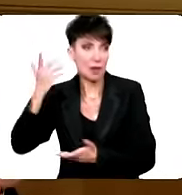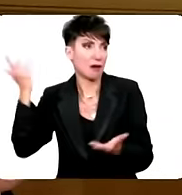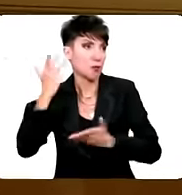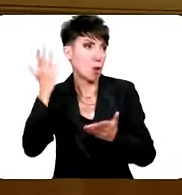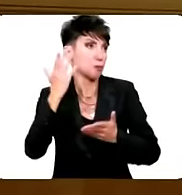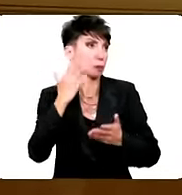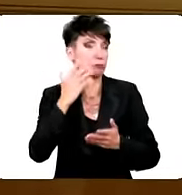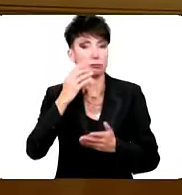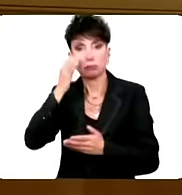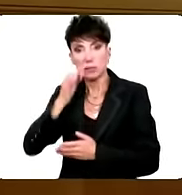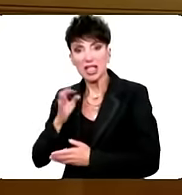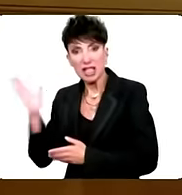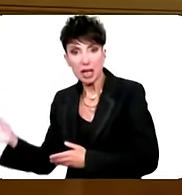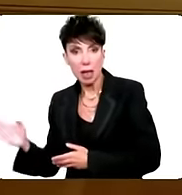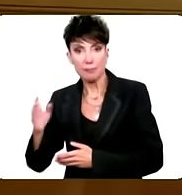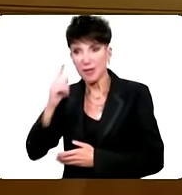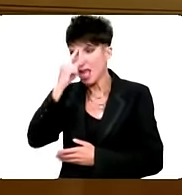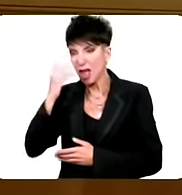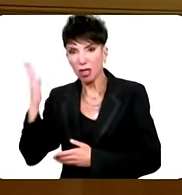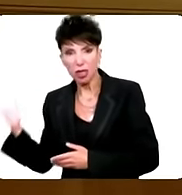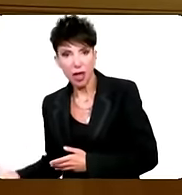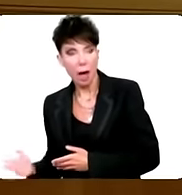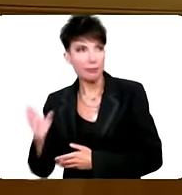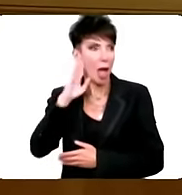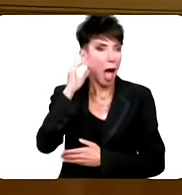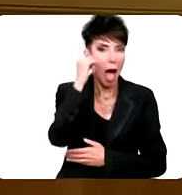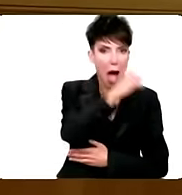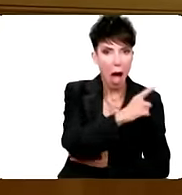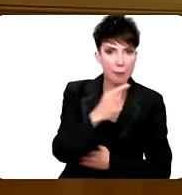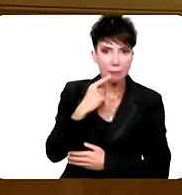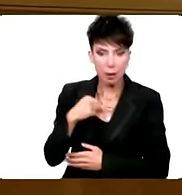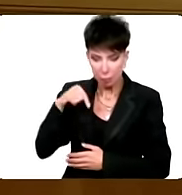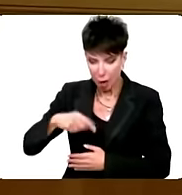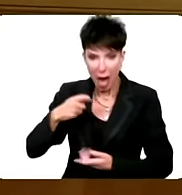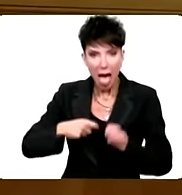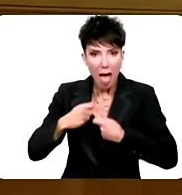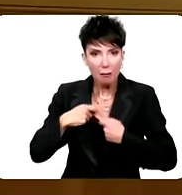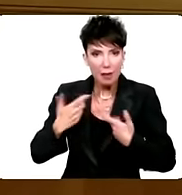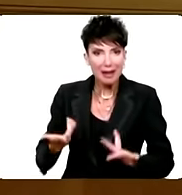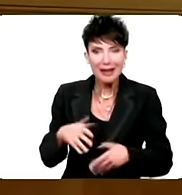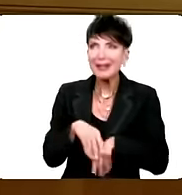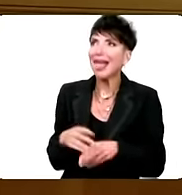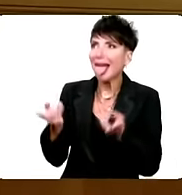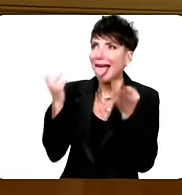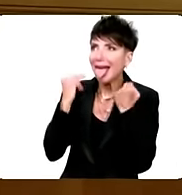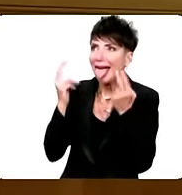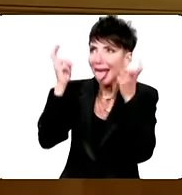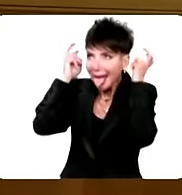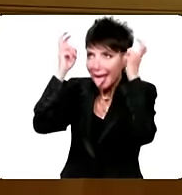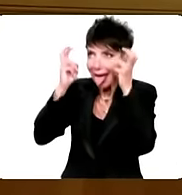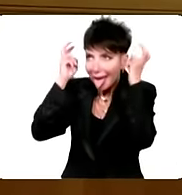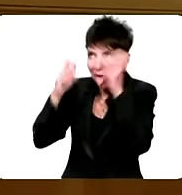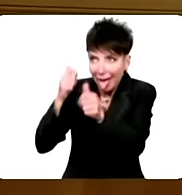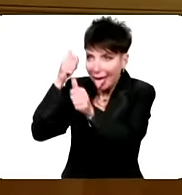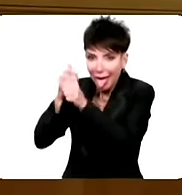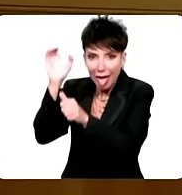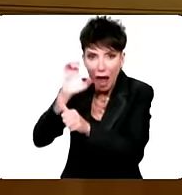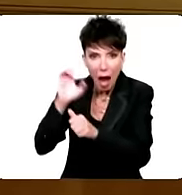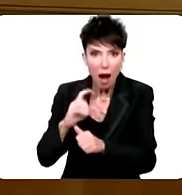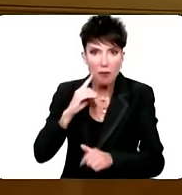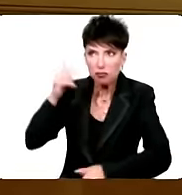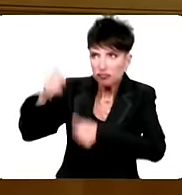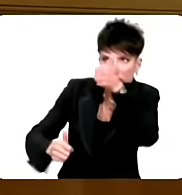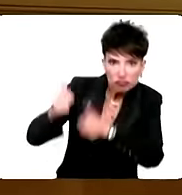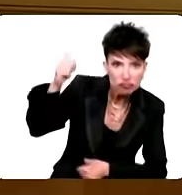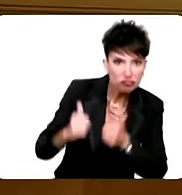Ινδία και εμείς πώς τοποθετούμαστε. Και πώς οι ελληνικές μας επιχειρήσεις γίνονται πιο ανταγωνιστικές, επενδύουν στην έρευνα, στην καινοτομία, για να